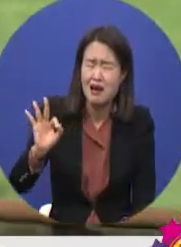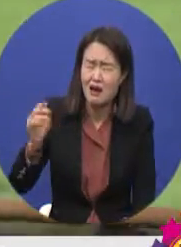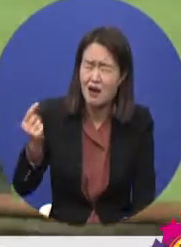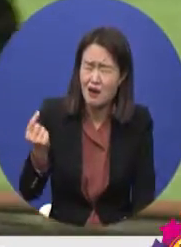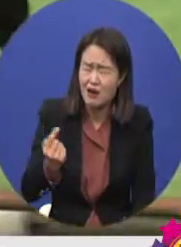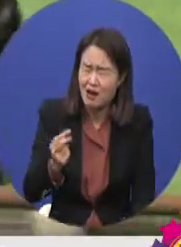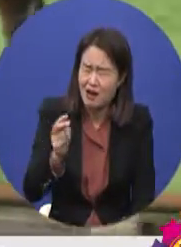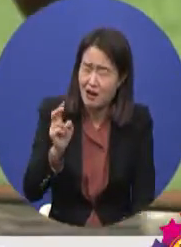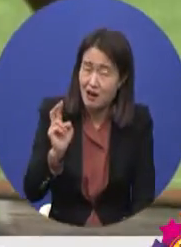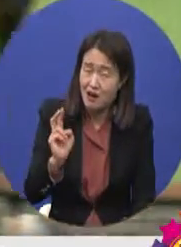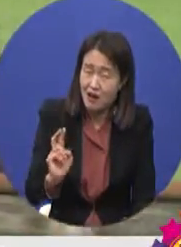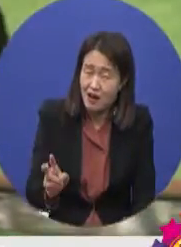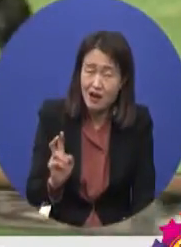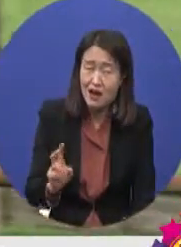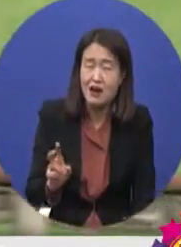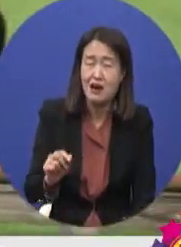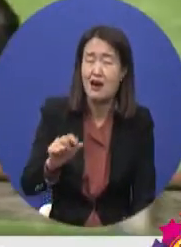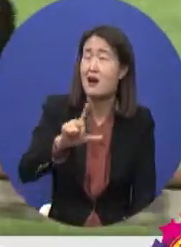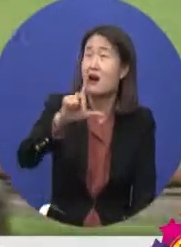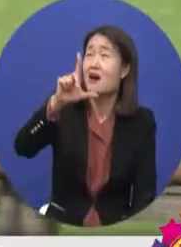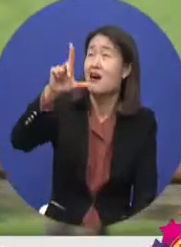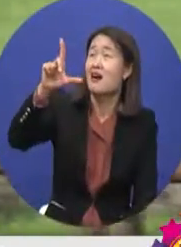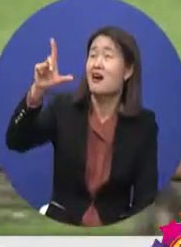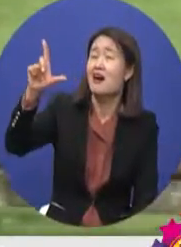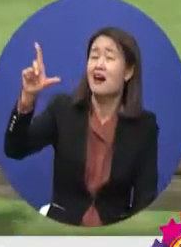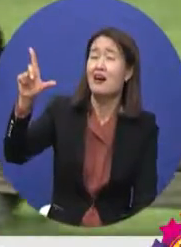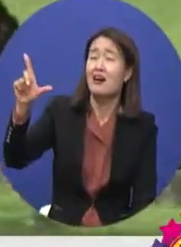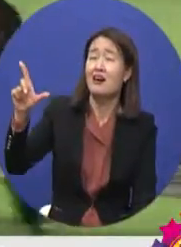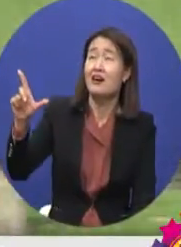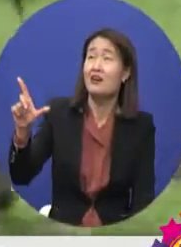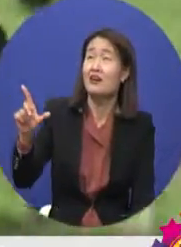오시려나 달빛이 태져져.